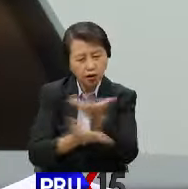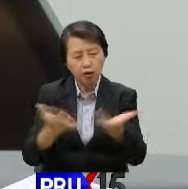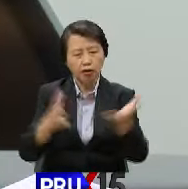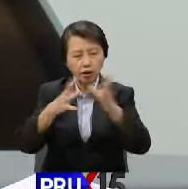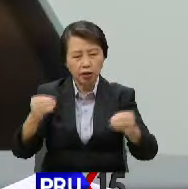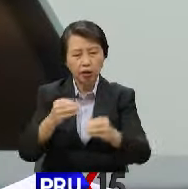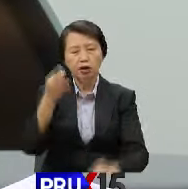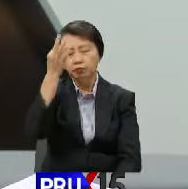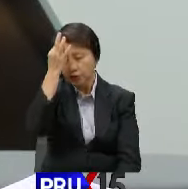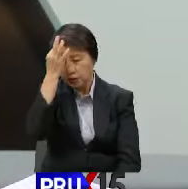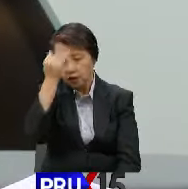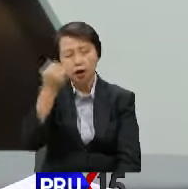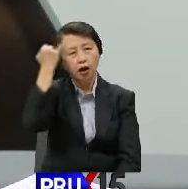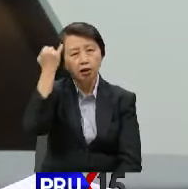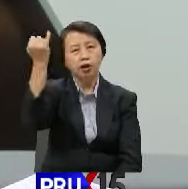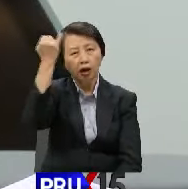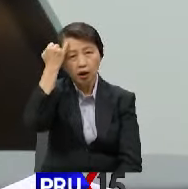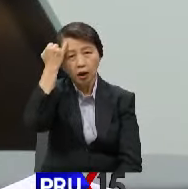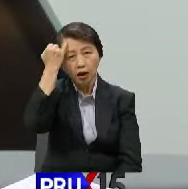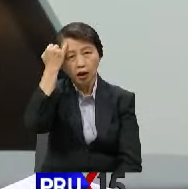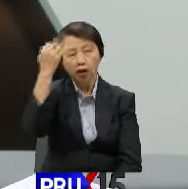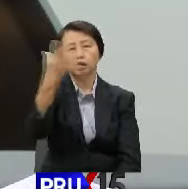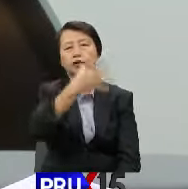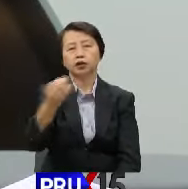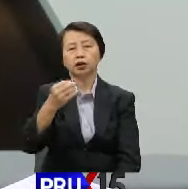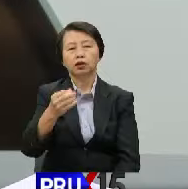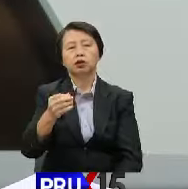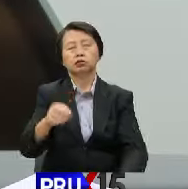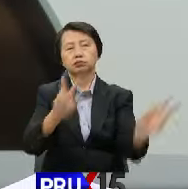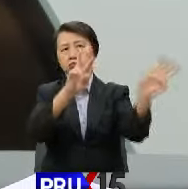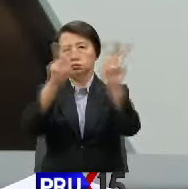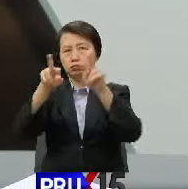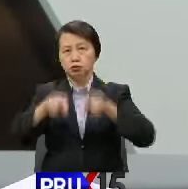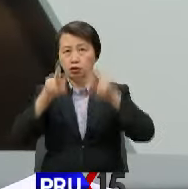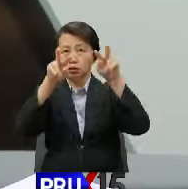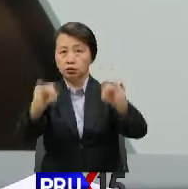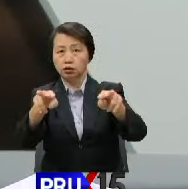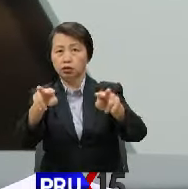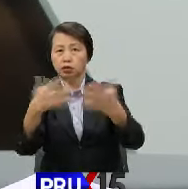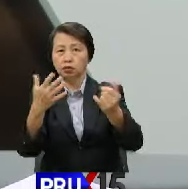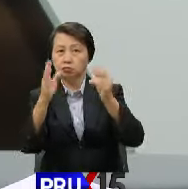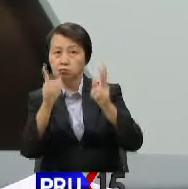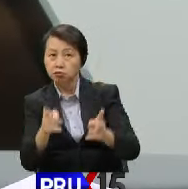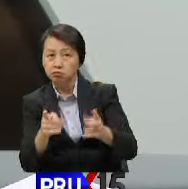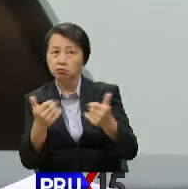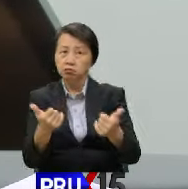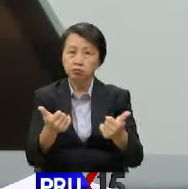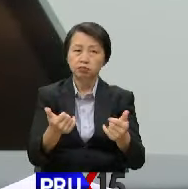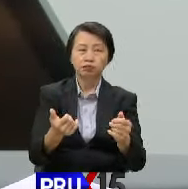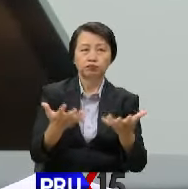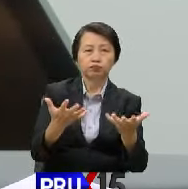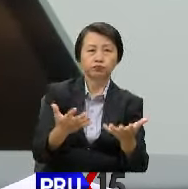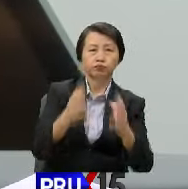pemikiran ide-ide selain daripada melihat ageste badan bahasa badan